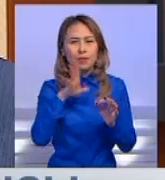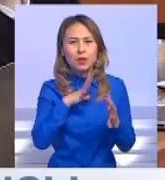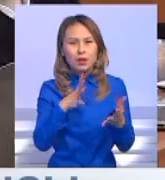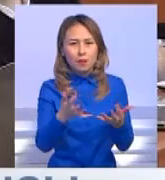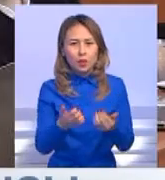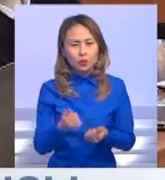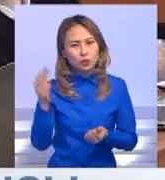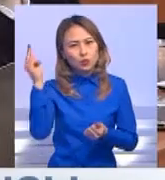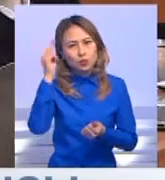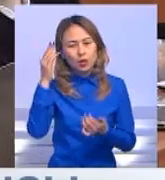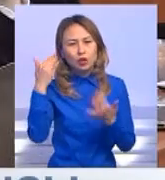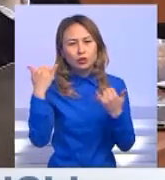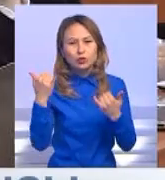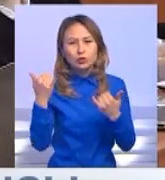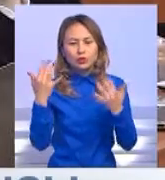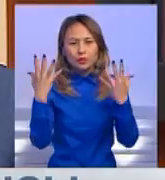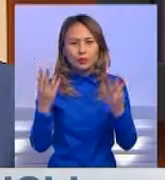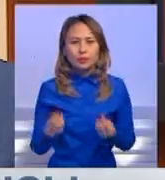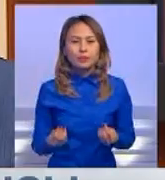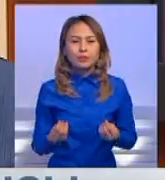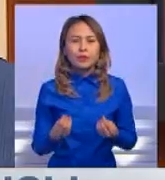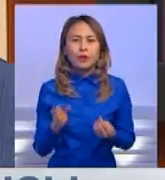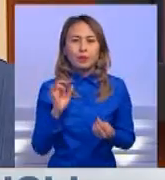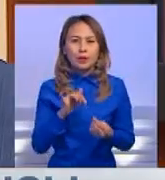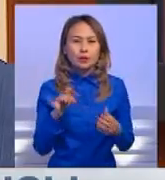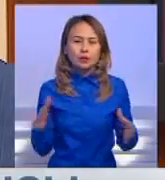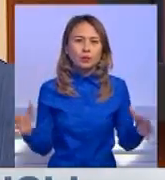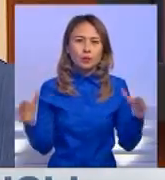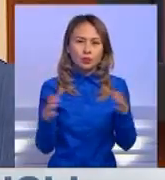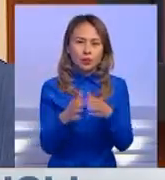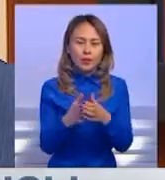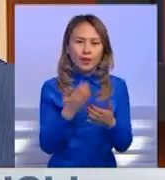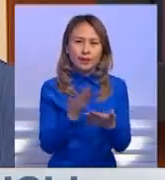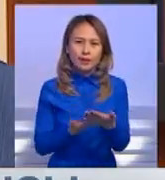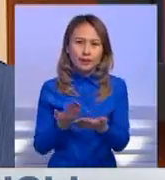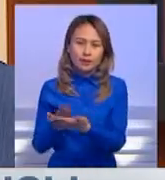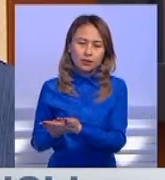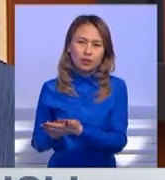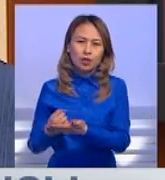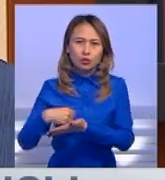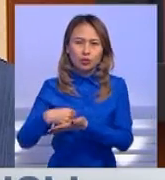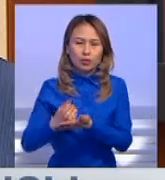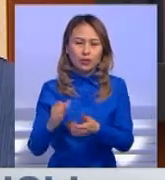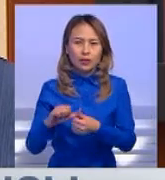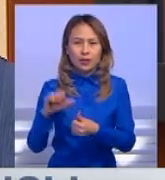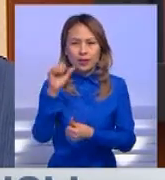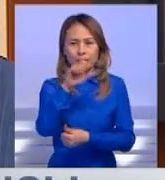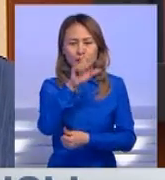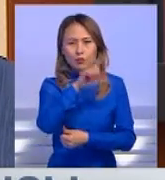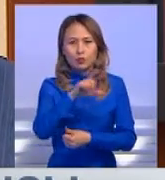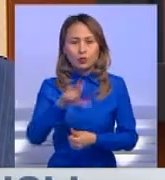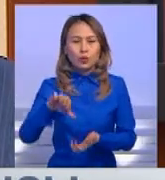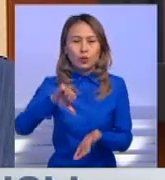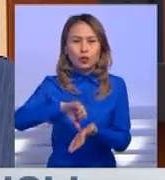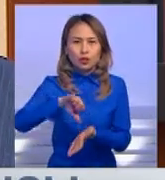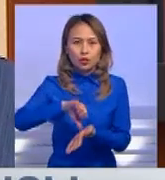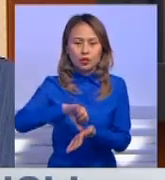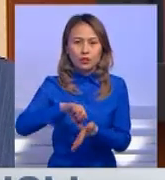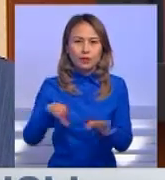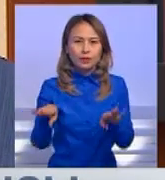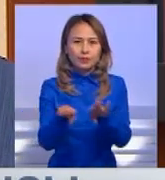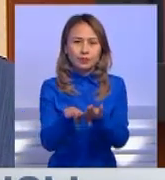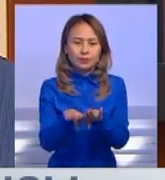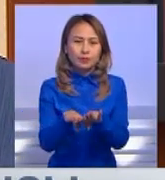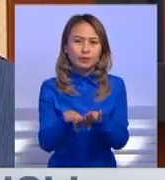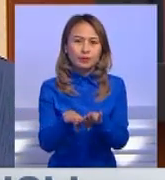болатын. Қазір біз Біріккен ұлттар ұйымының қауіпсіздік кеңесінің тұрақты емес мүшесі ретінде